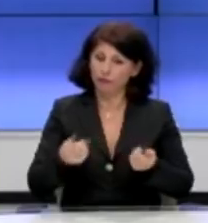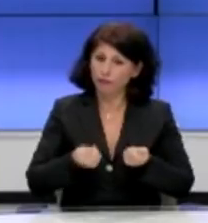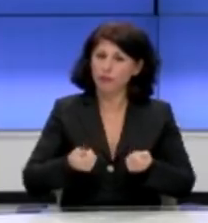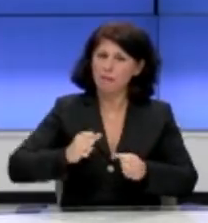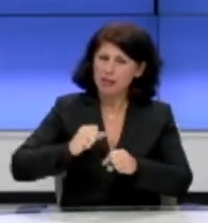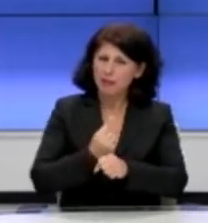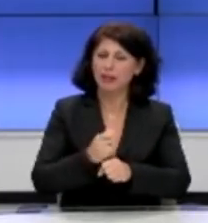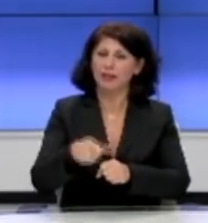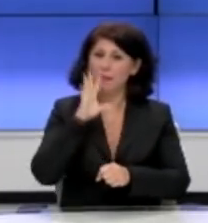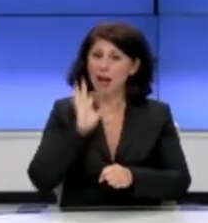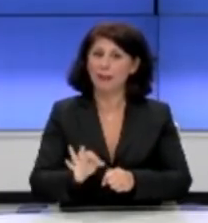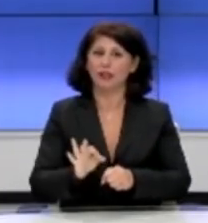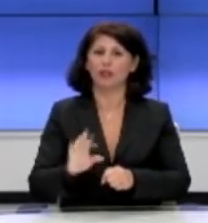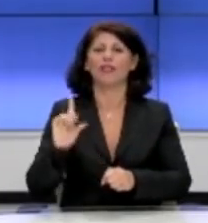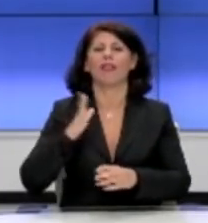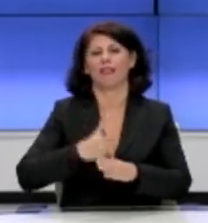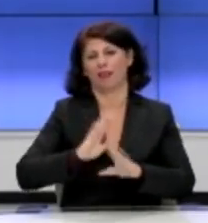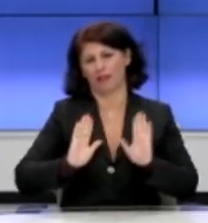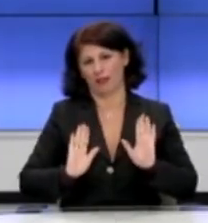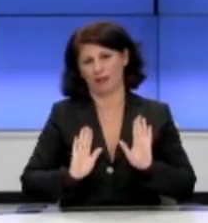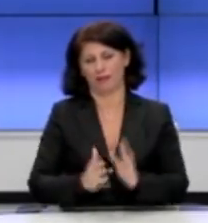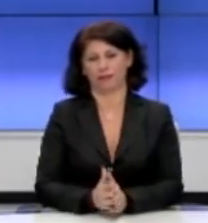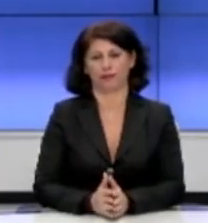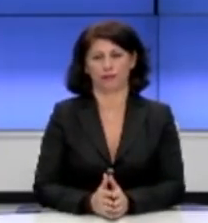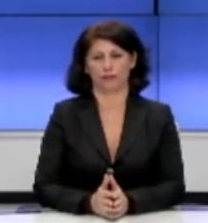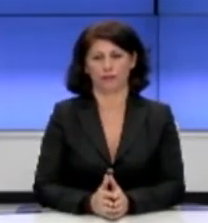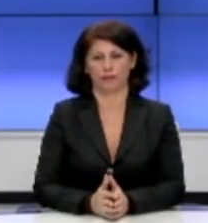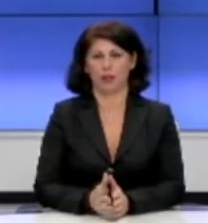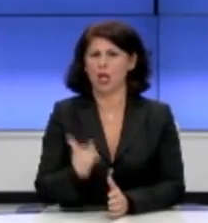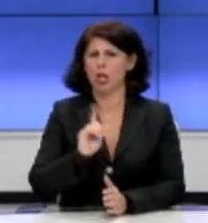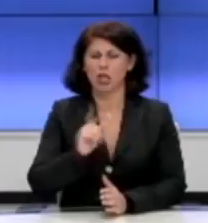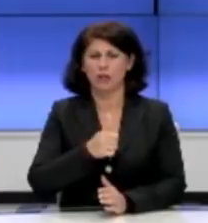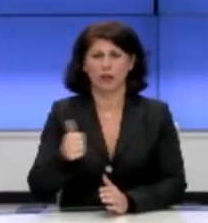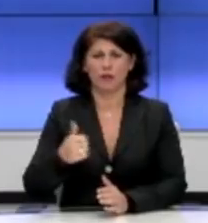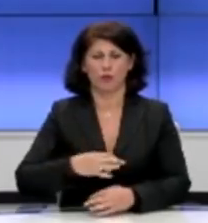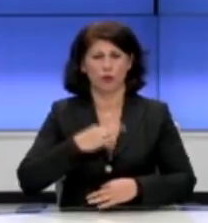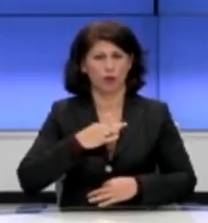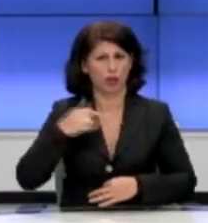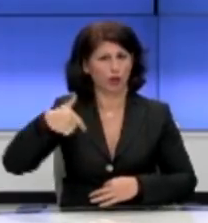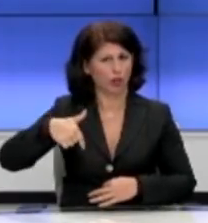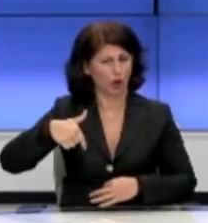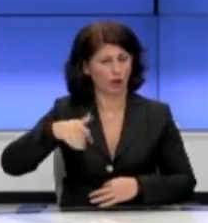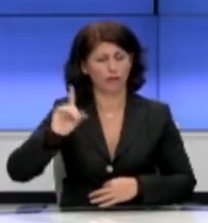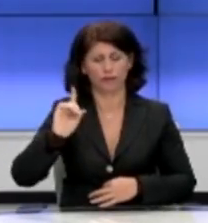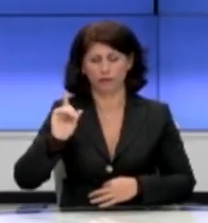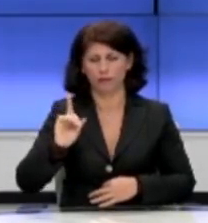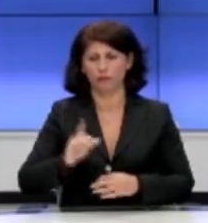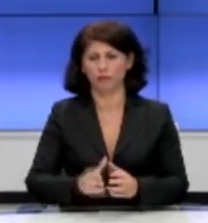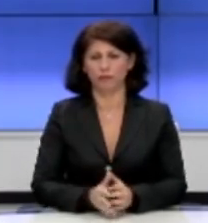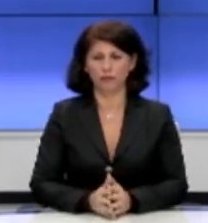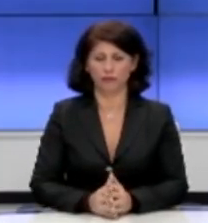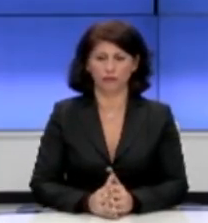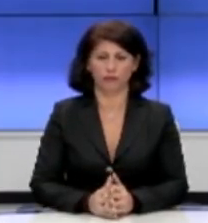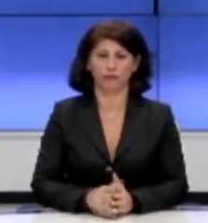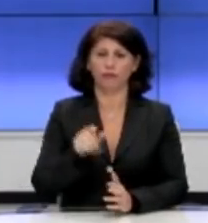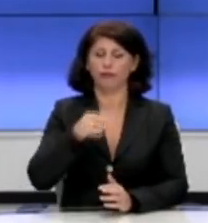πεισματάρικα και η πραγματικότητα δεν κρύβεται. Και δεν είναι μόνο ο κύριος Γεωργιάδης, είναι και ότι και